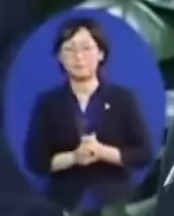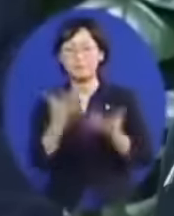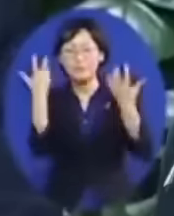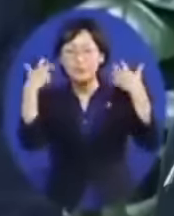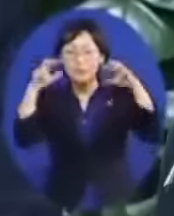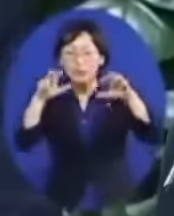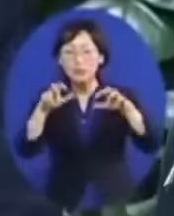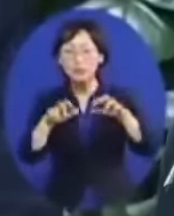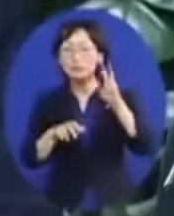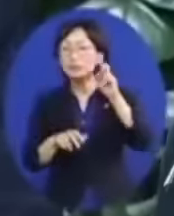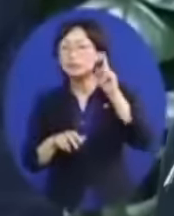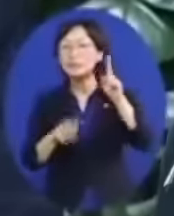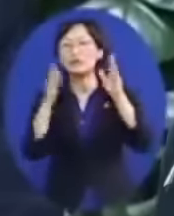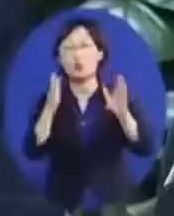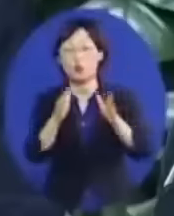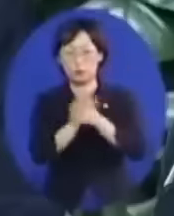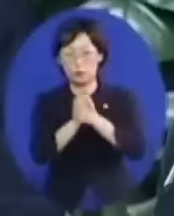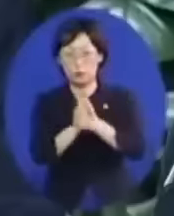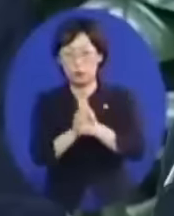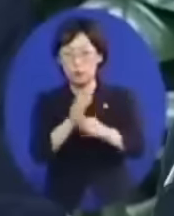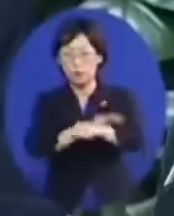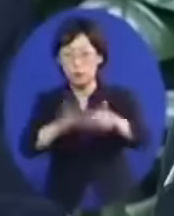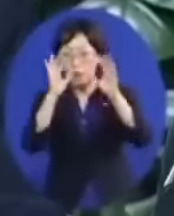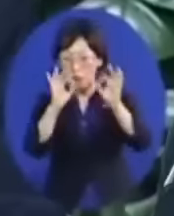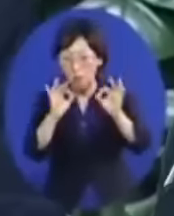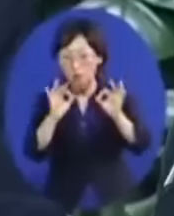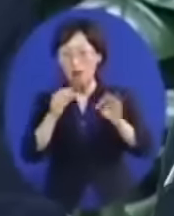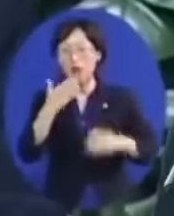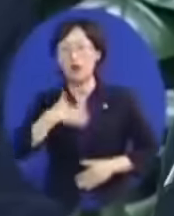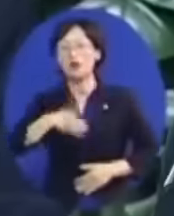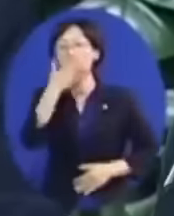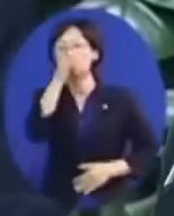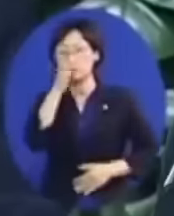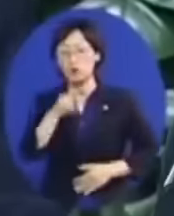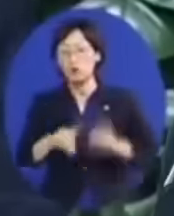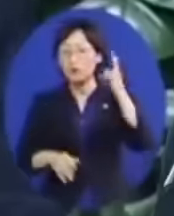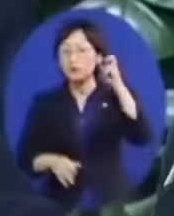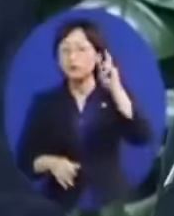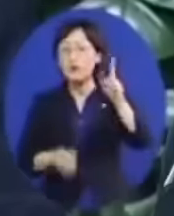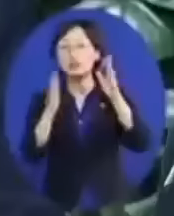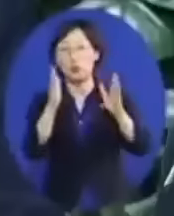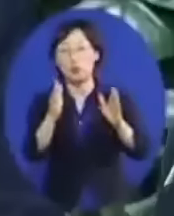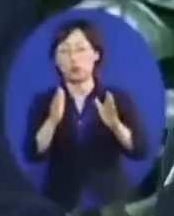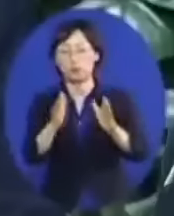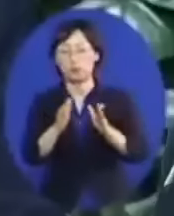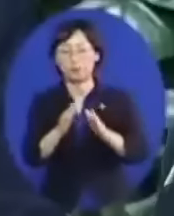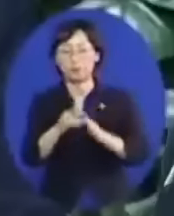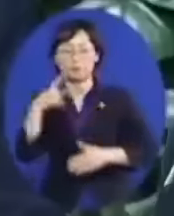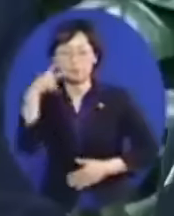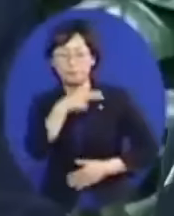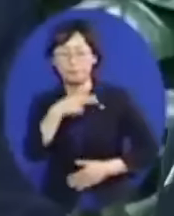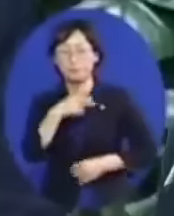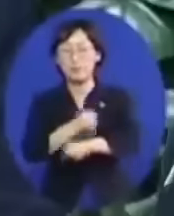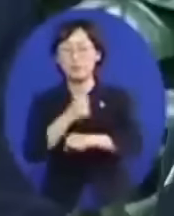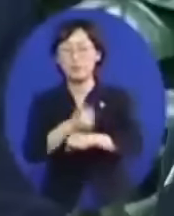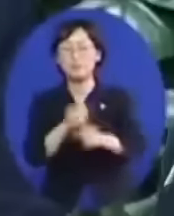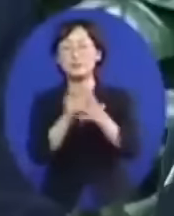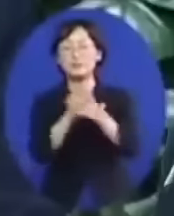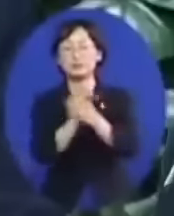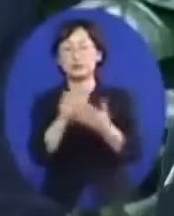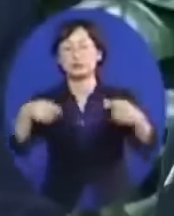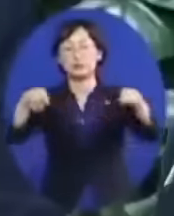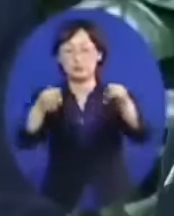다니엘의 21일간의 기도를 보면 잘 알 수 있습니다. 다니엘이 21일 동안 절식을 하면서 친구들과